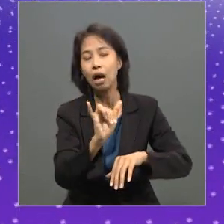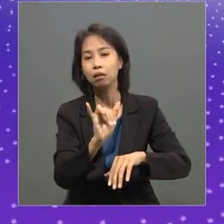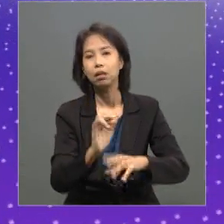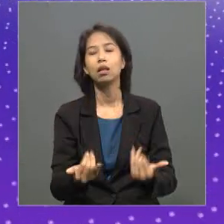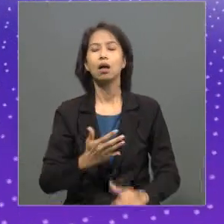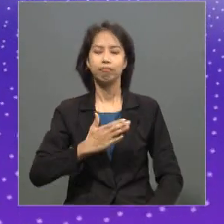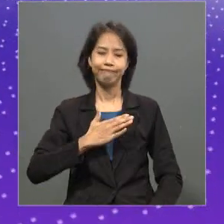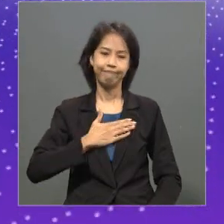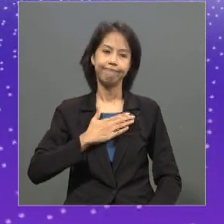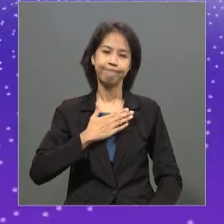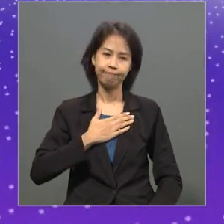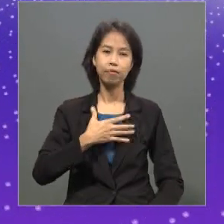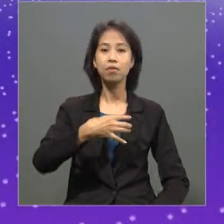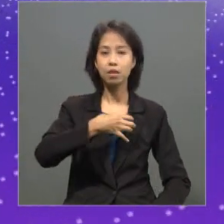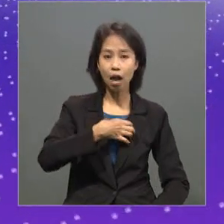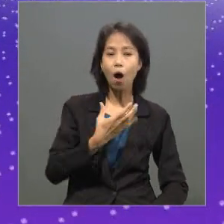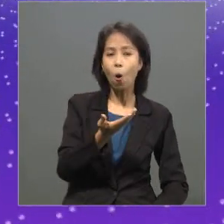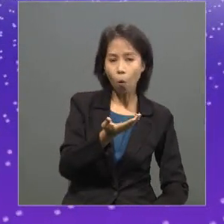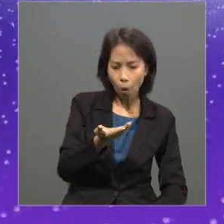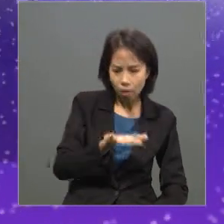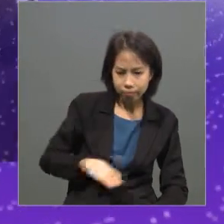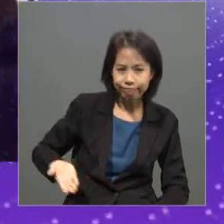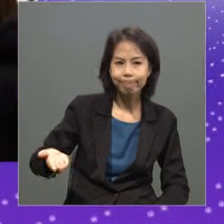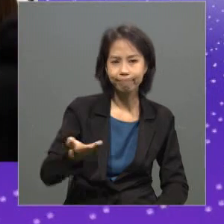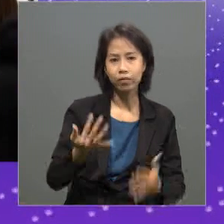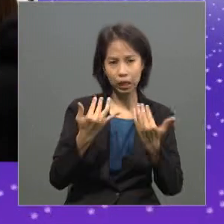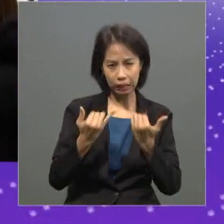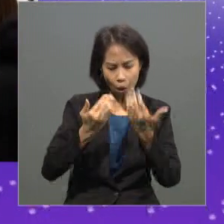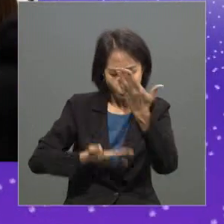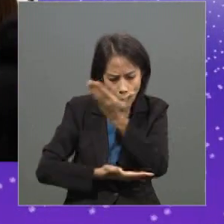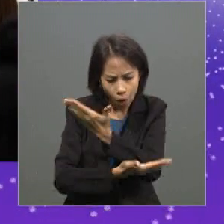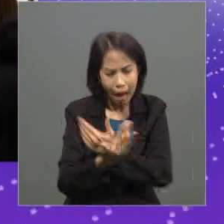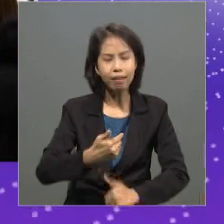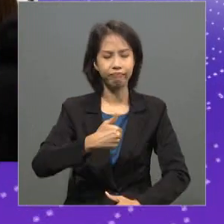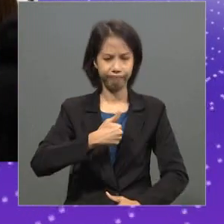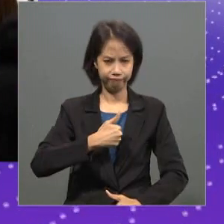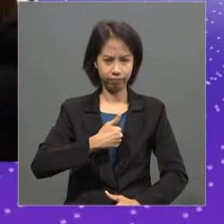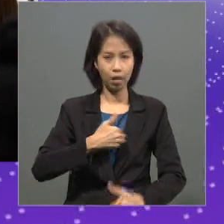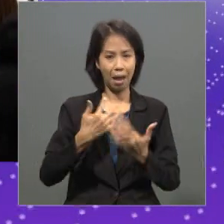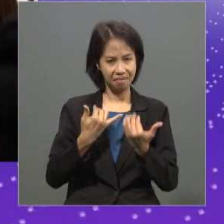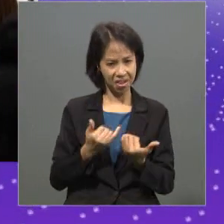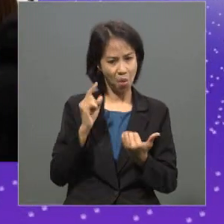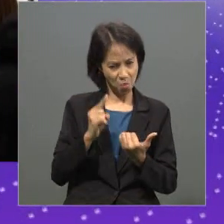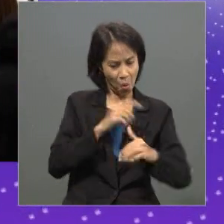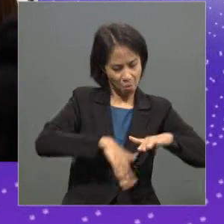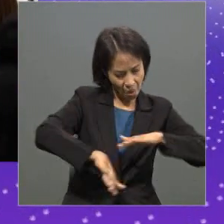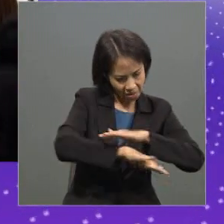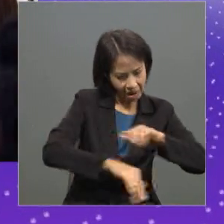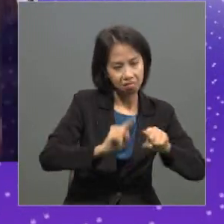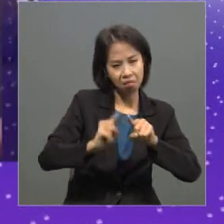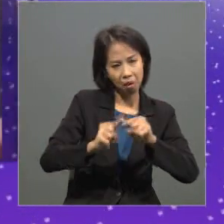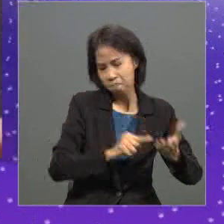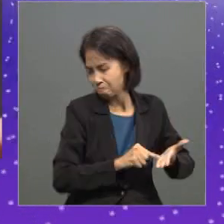ถือก็อยากจะขอร้องวิงวอนให้ทุกท่านเนี่ยโปรดให้โอกาสตนเององค์กรได้พิสูจน์ตัวเองผ่านกระบวนการ